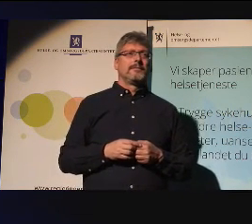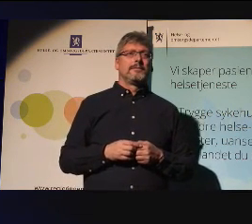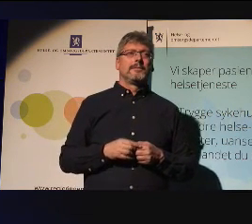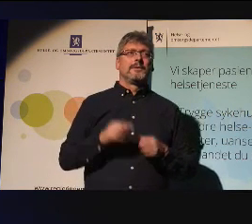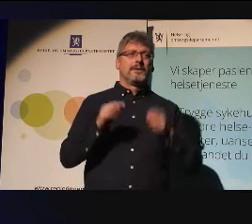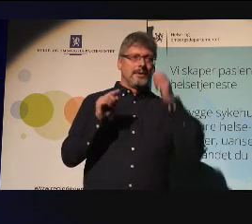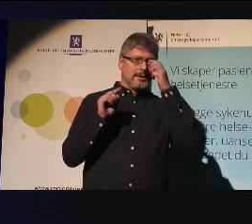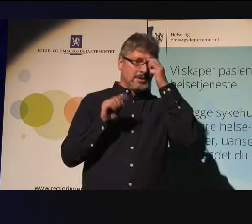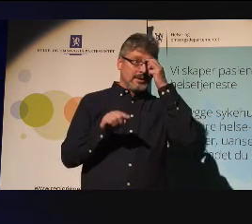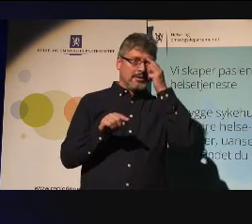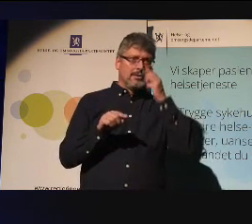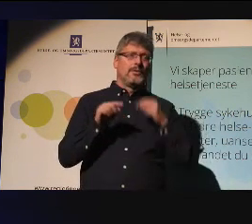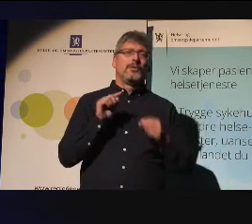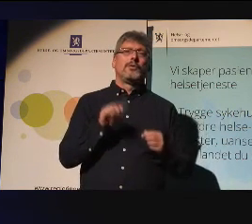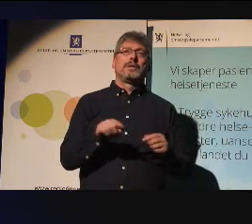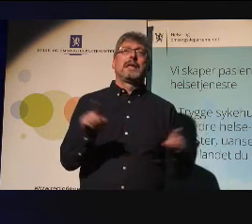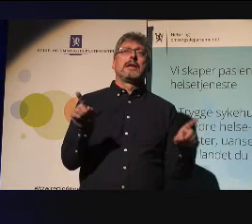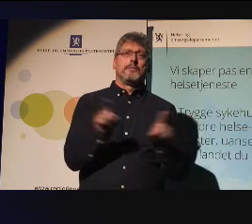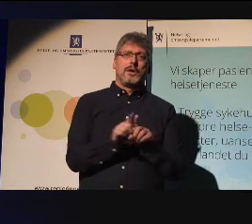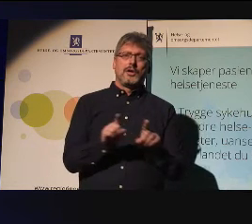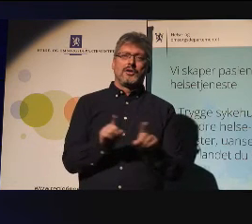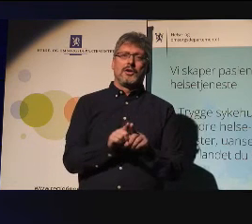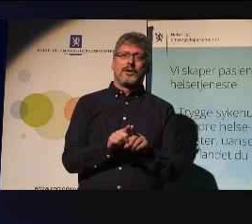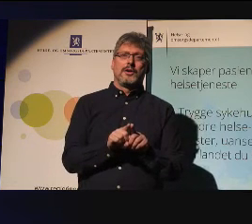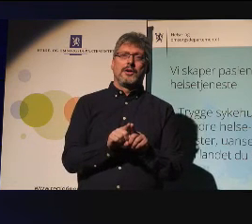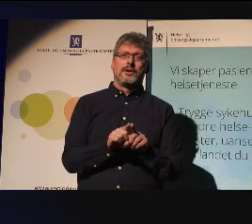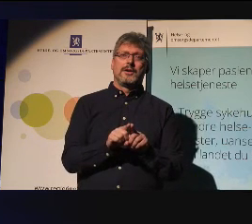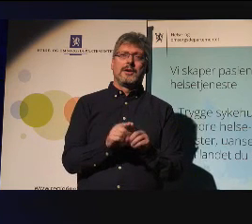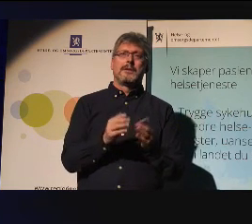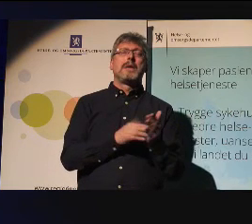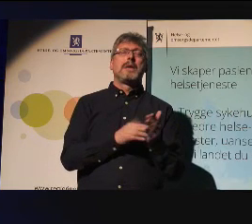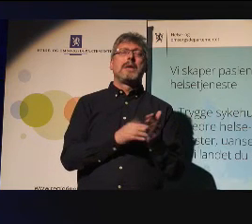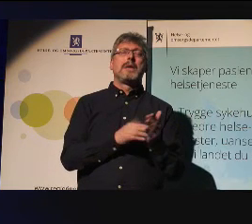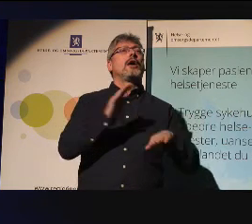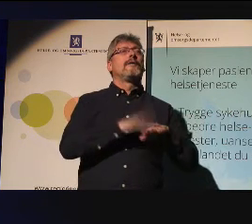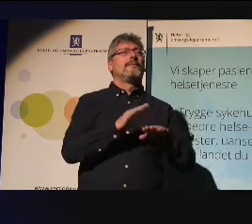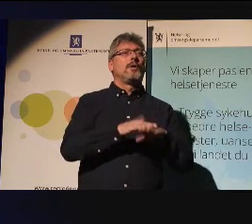Det betyr mer forutsigbarhet